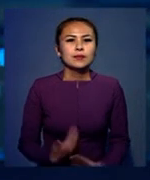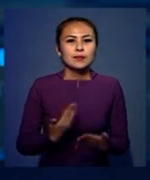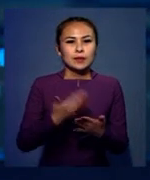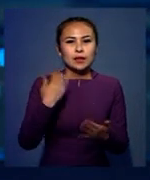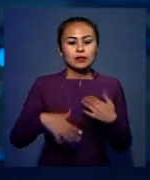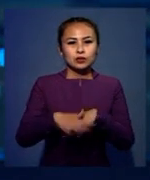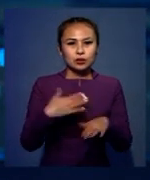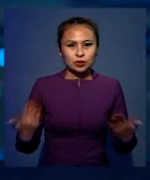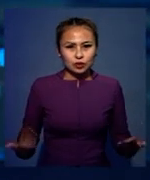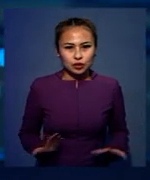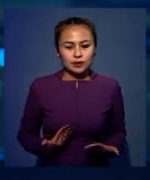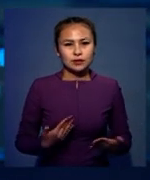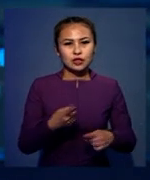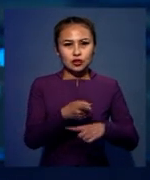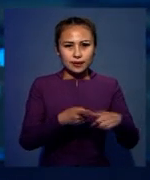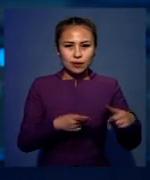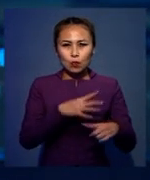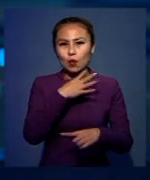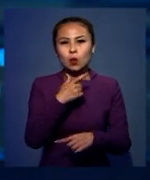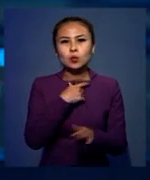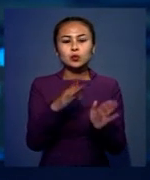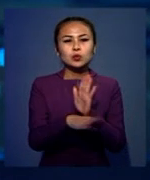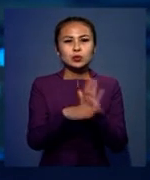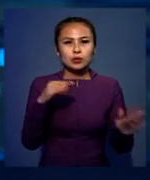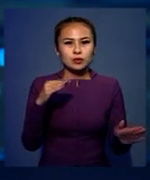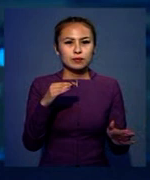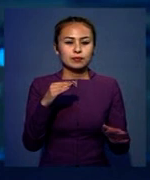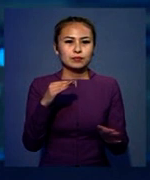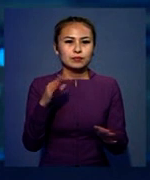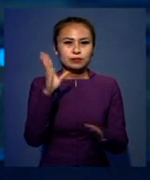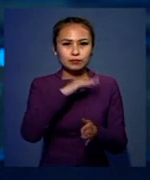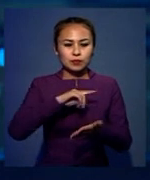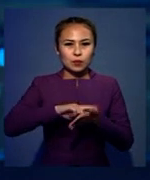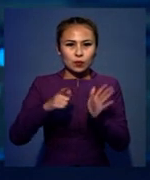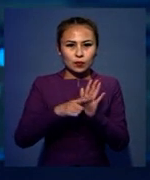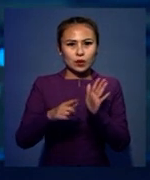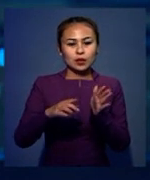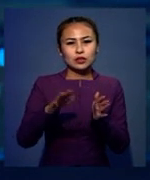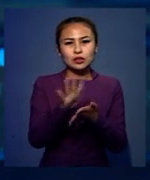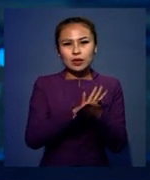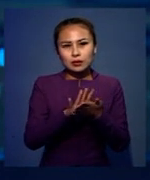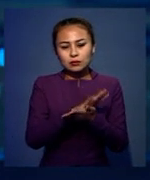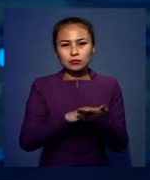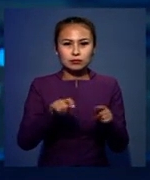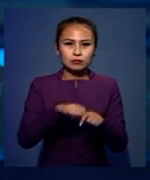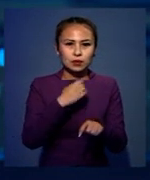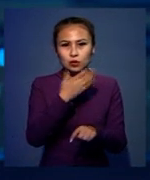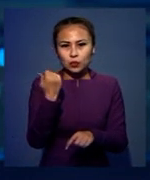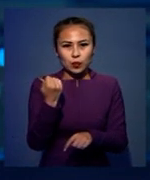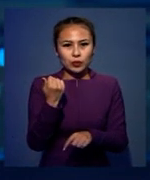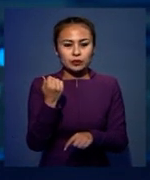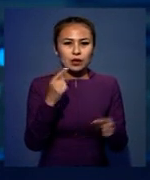Осы кезге дейін ел тұрғындарының жартысынан астамы дауыс беріп, өз таңдауын жасап қойды. Сайлау учаскелерінде ешқандай тәртіпсіздік болған